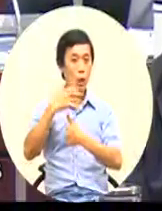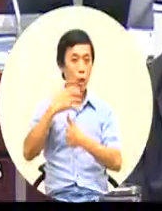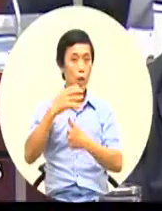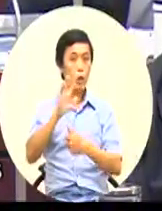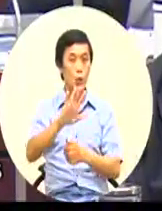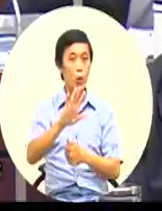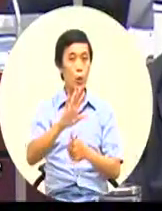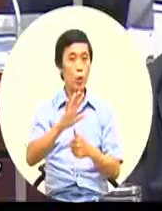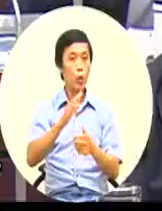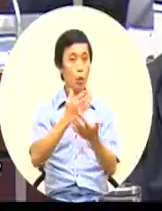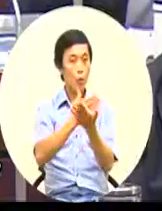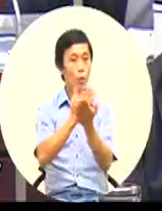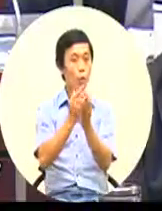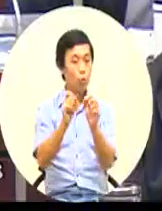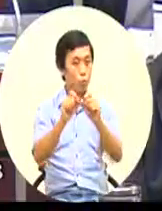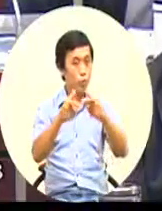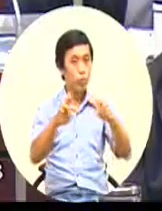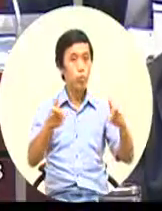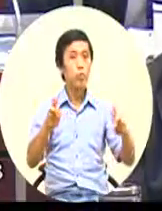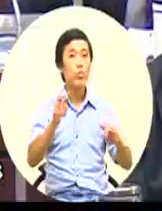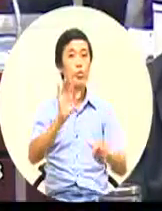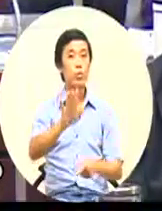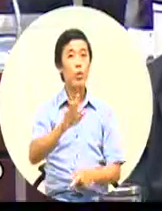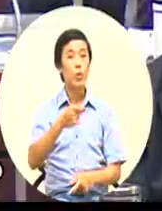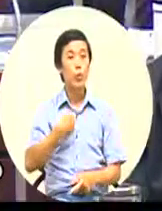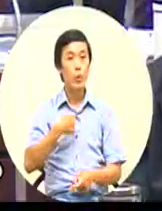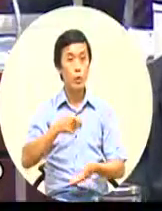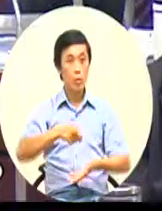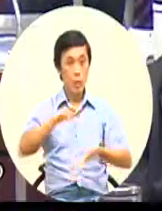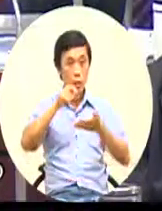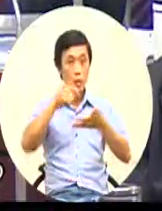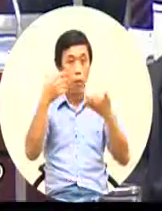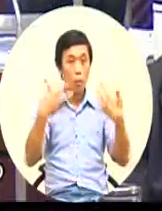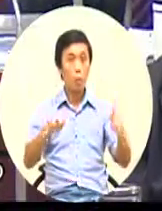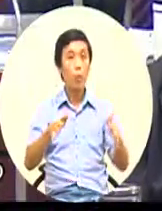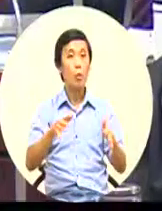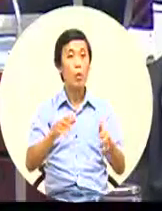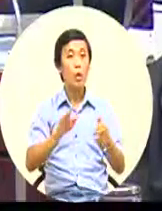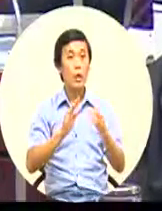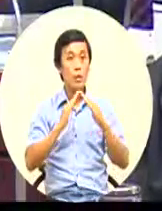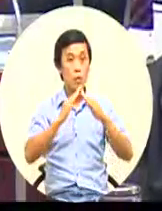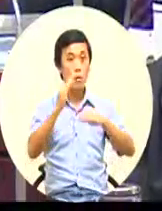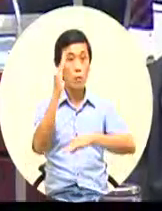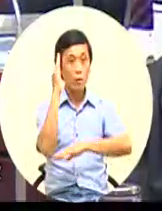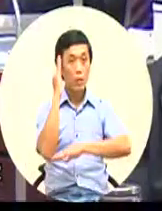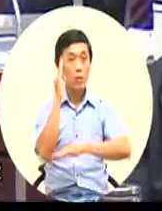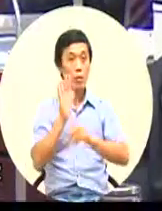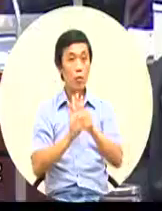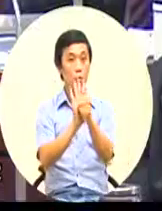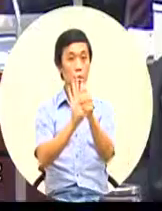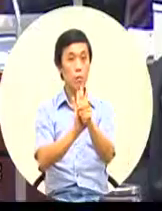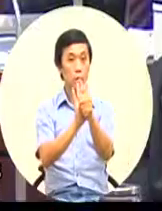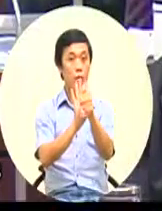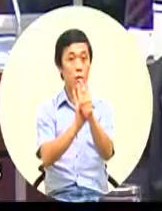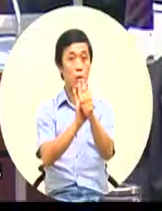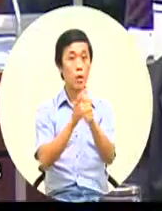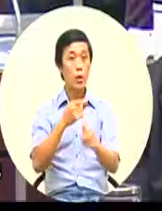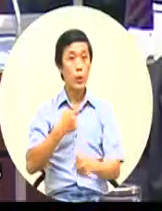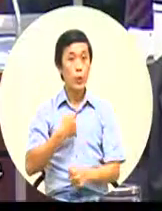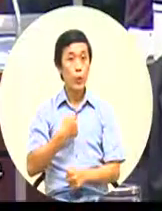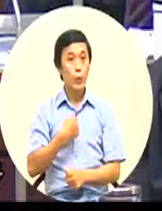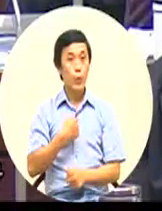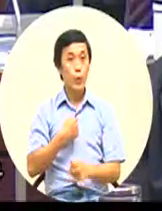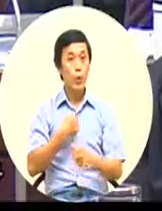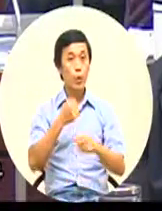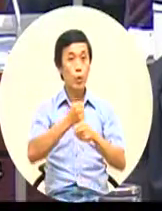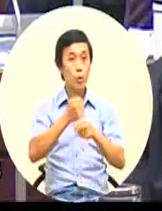各种都有。不过我讲过，市政的推上，我的任期